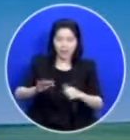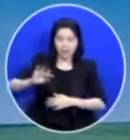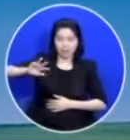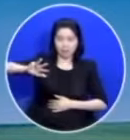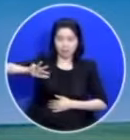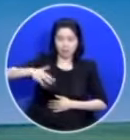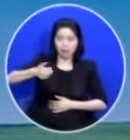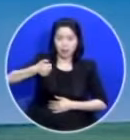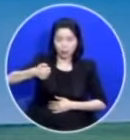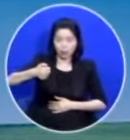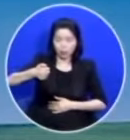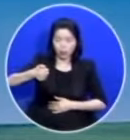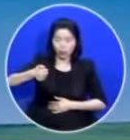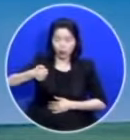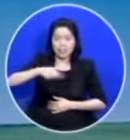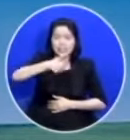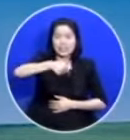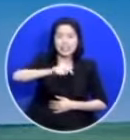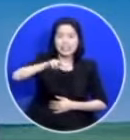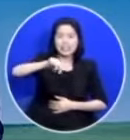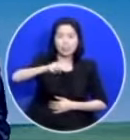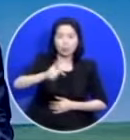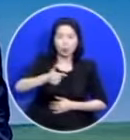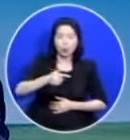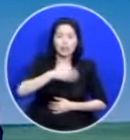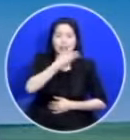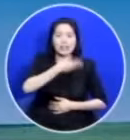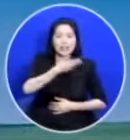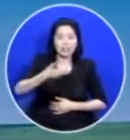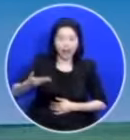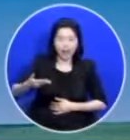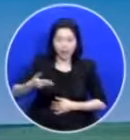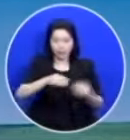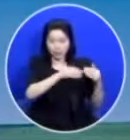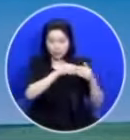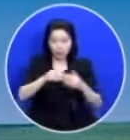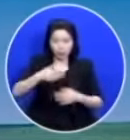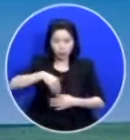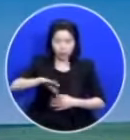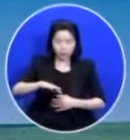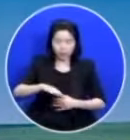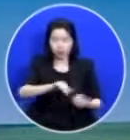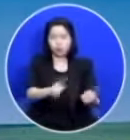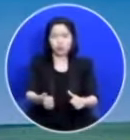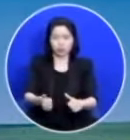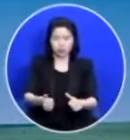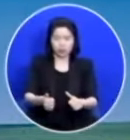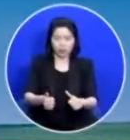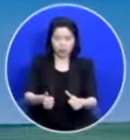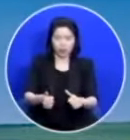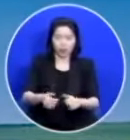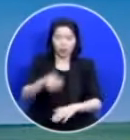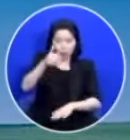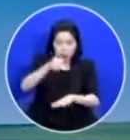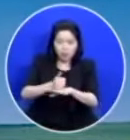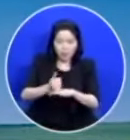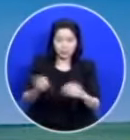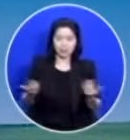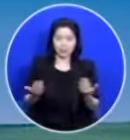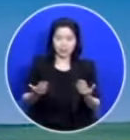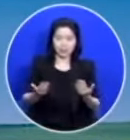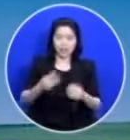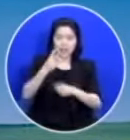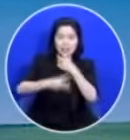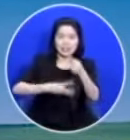목을 쳐 죽였습니다 그뿐만 아니라 18장 마지막 사건에 보면 3년 반